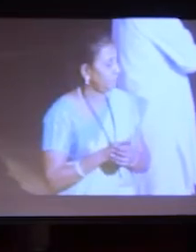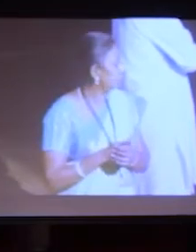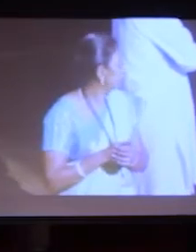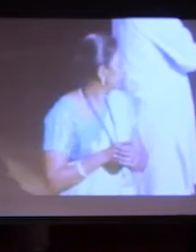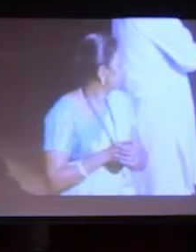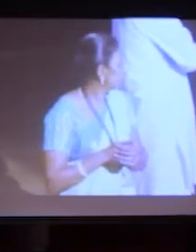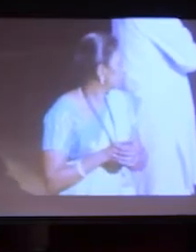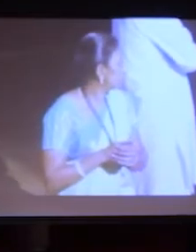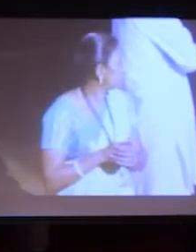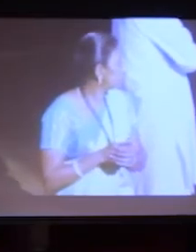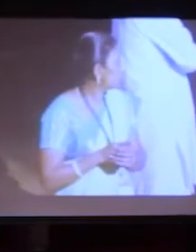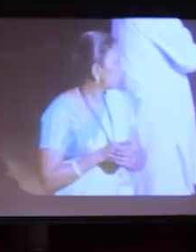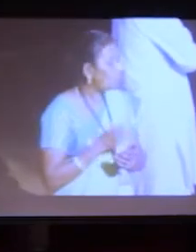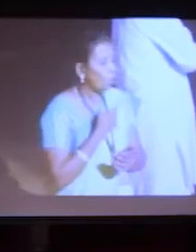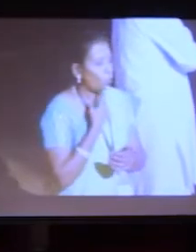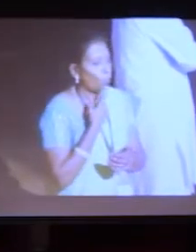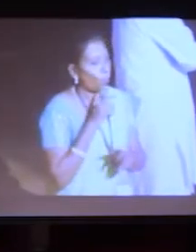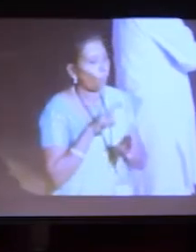ആരാ അതിൽ ചെയ്തത്?